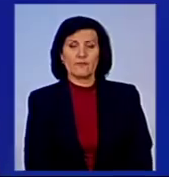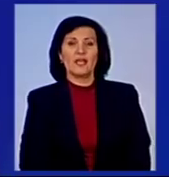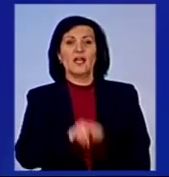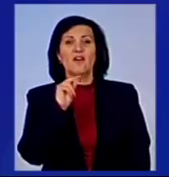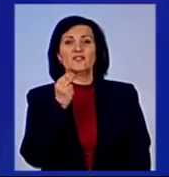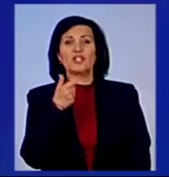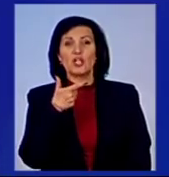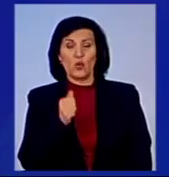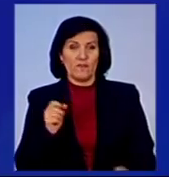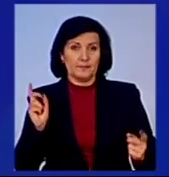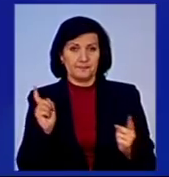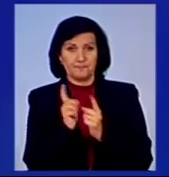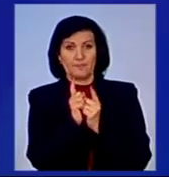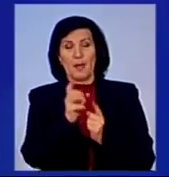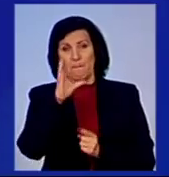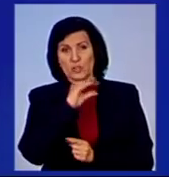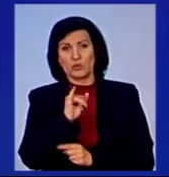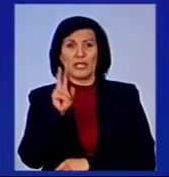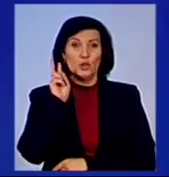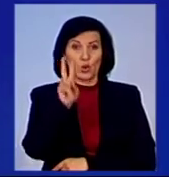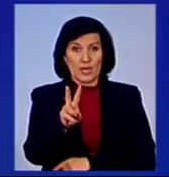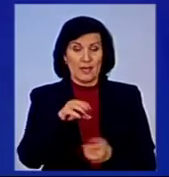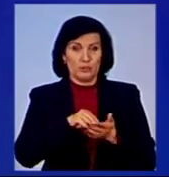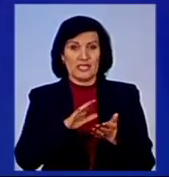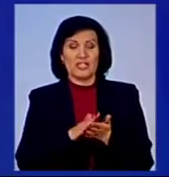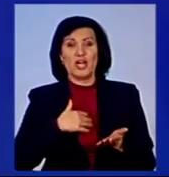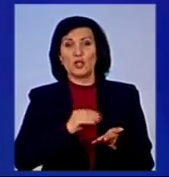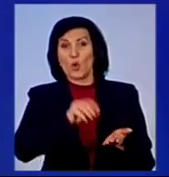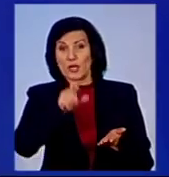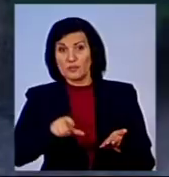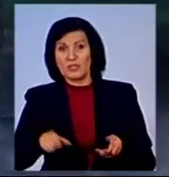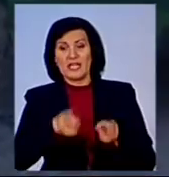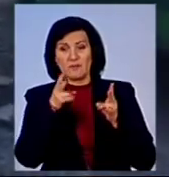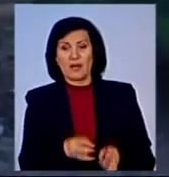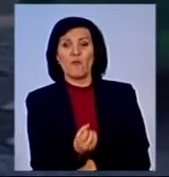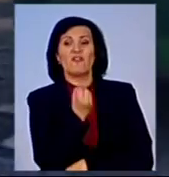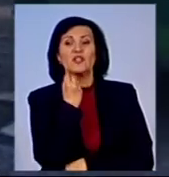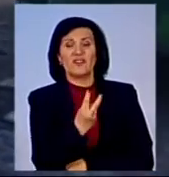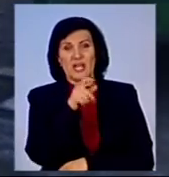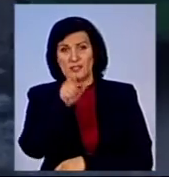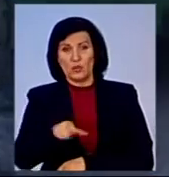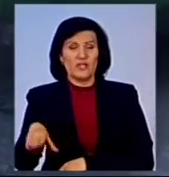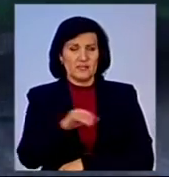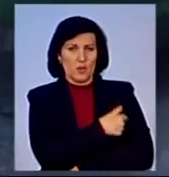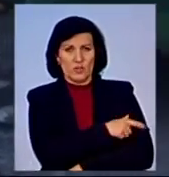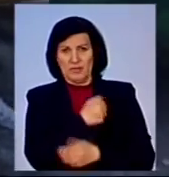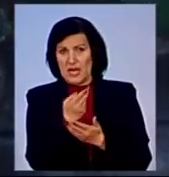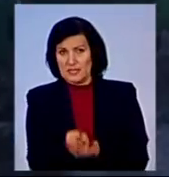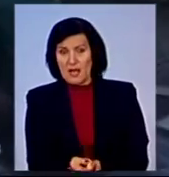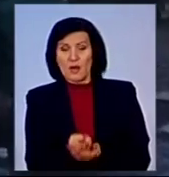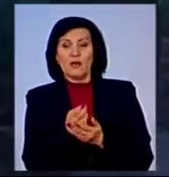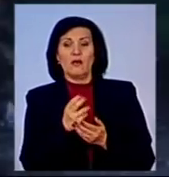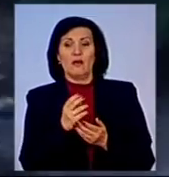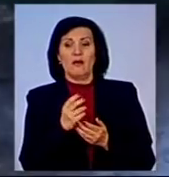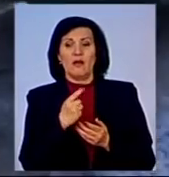У Чернігові зіштовхнулися маршрутка з тролейбусом. За даними наших кореспондентів, травмовані 12 людей, усіх госпіталізували до лікарень.